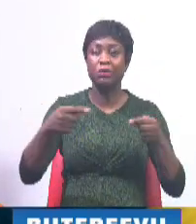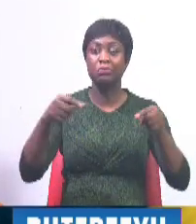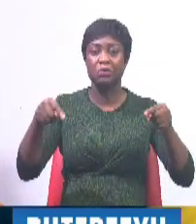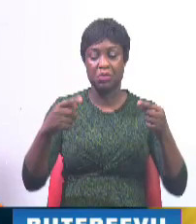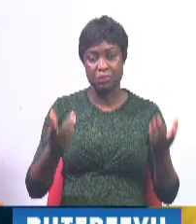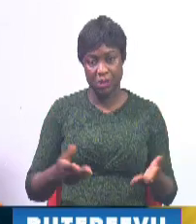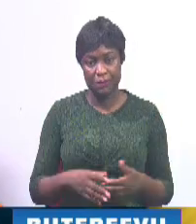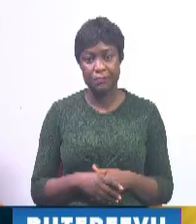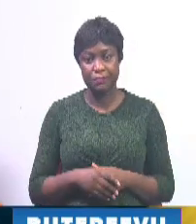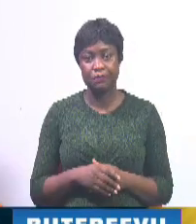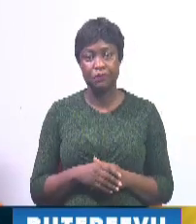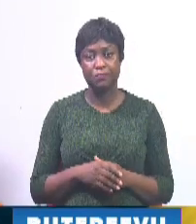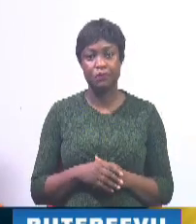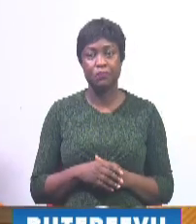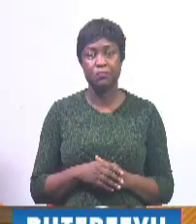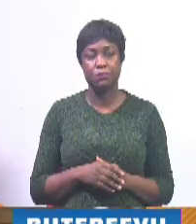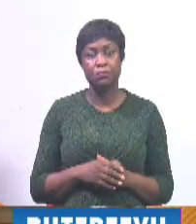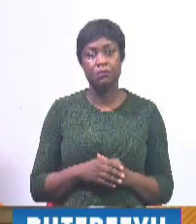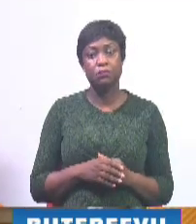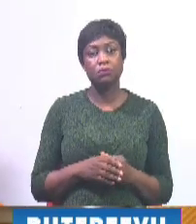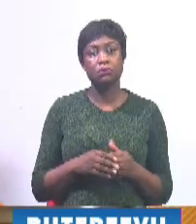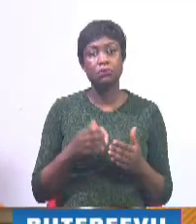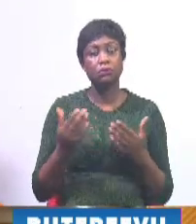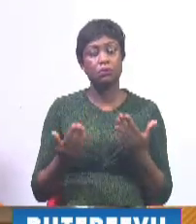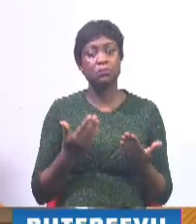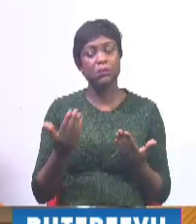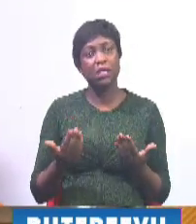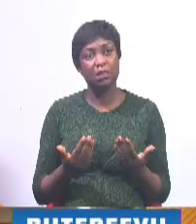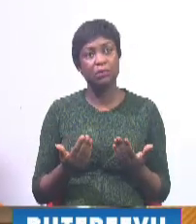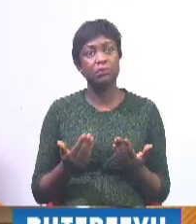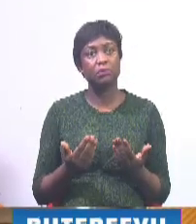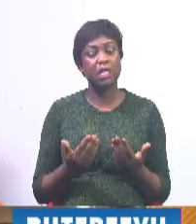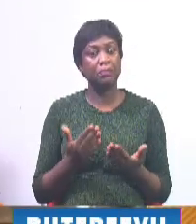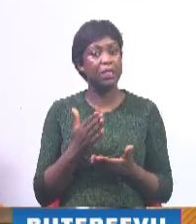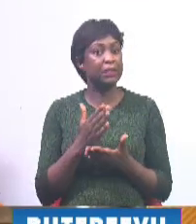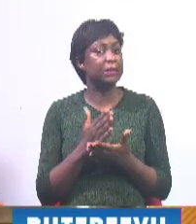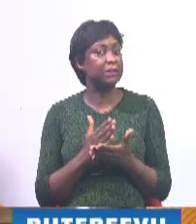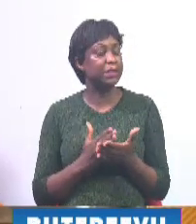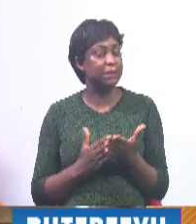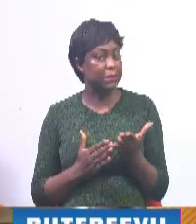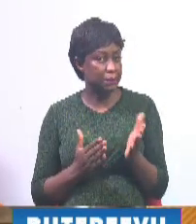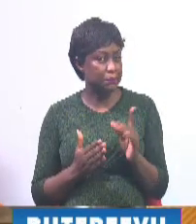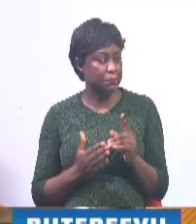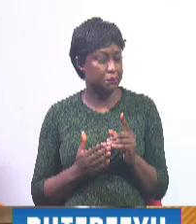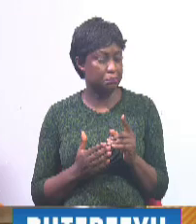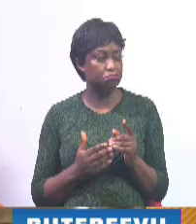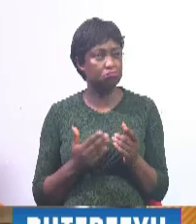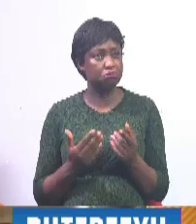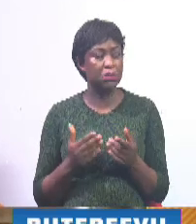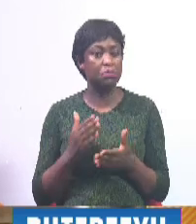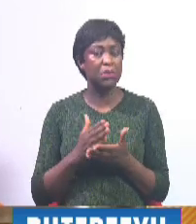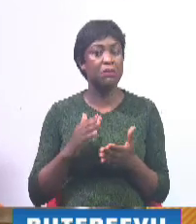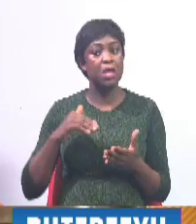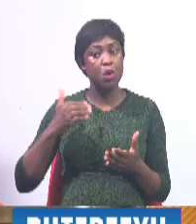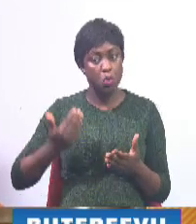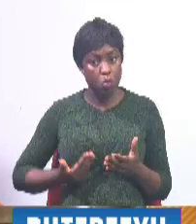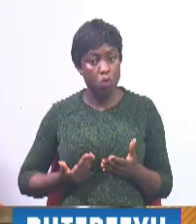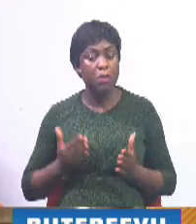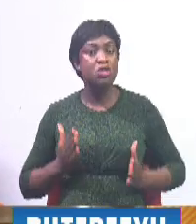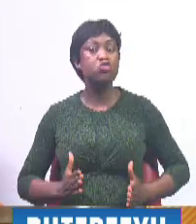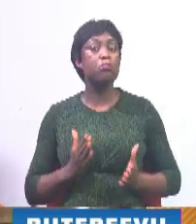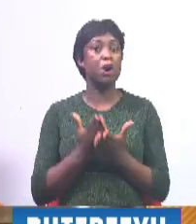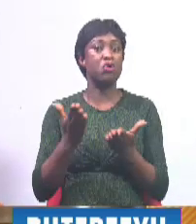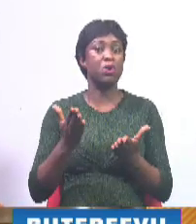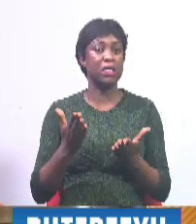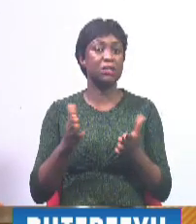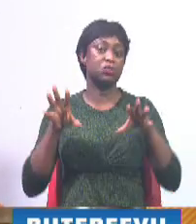ne butereevu ku kisenge kino weesiŋŋana nga n'ensonga ezo bagamba nti omukyala alina eddembe lye okugamba